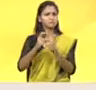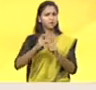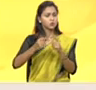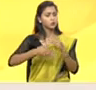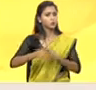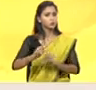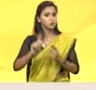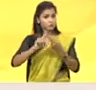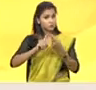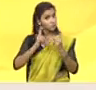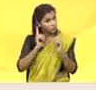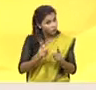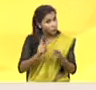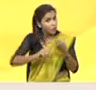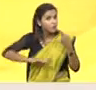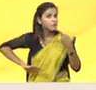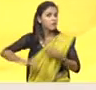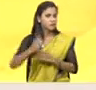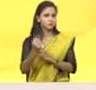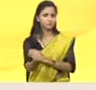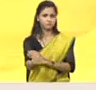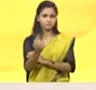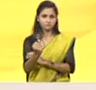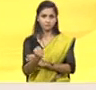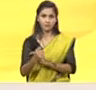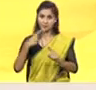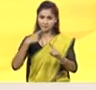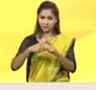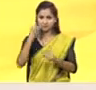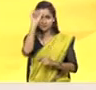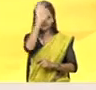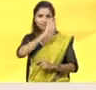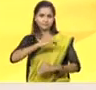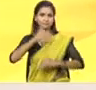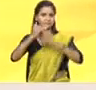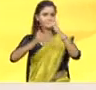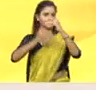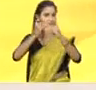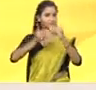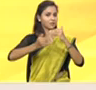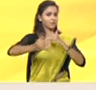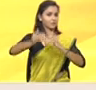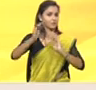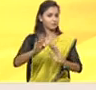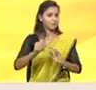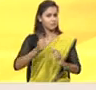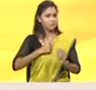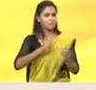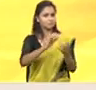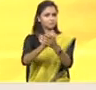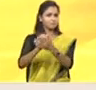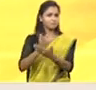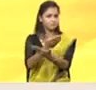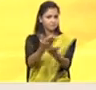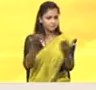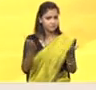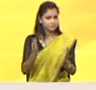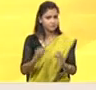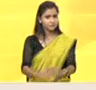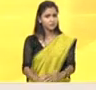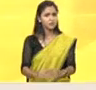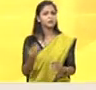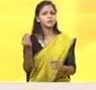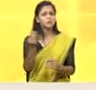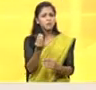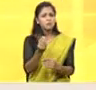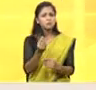तभी पर्यावरण भी मजबूत होगा और देश भी आगे बढ़ेगा। मेरे प्यारे देशवासियों, कुछ